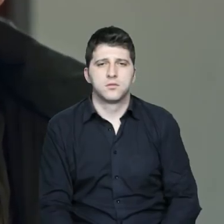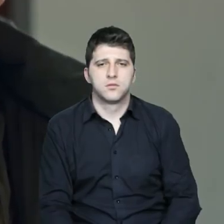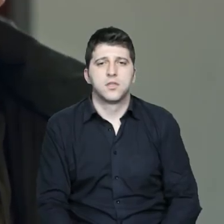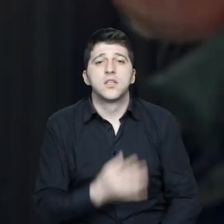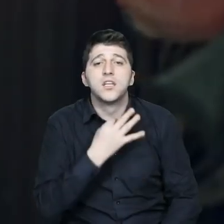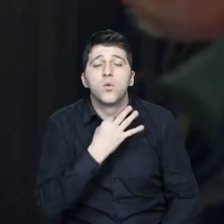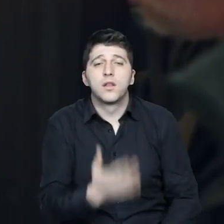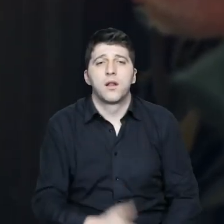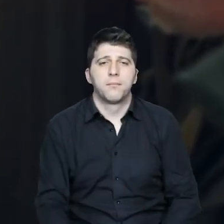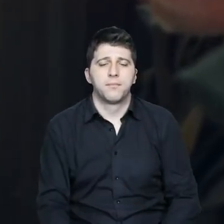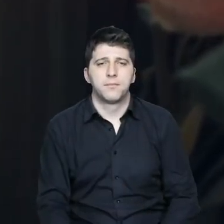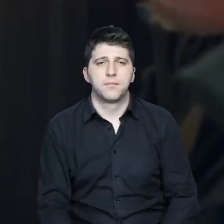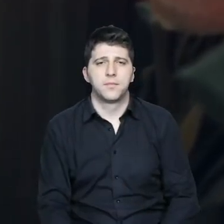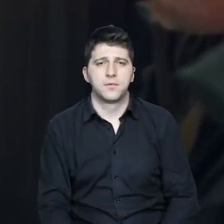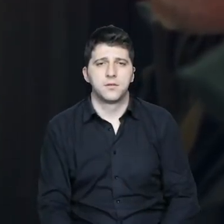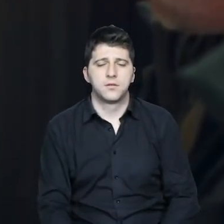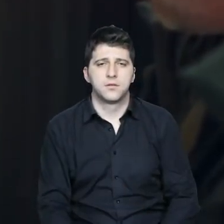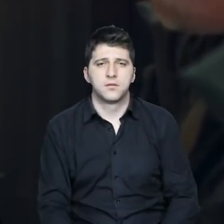Teşekkür ederim.